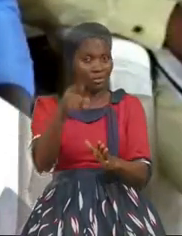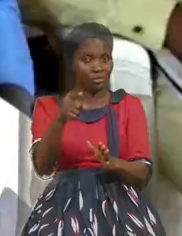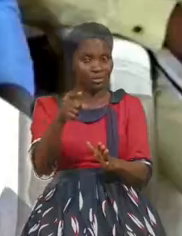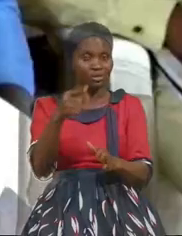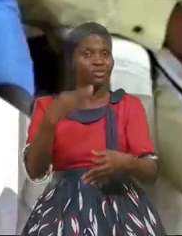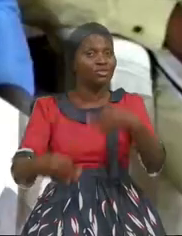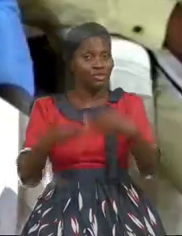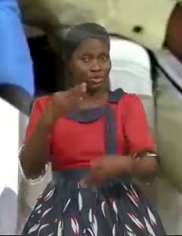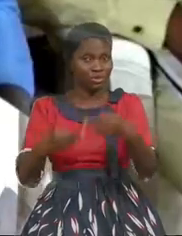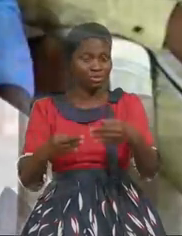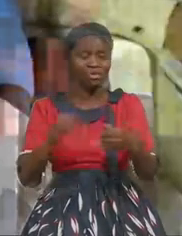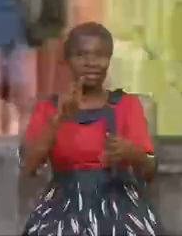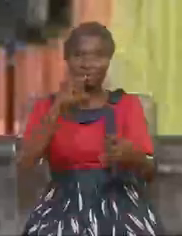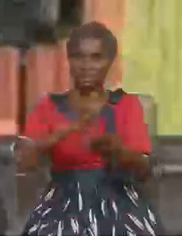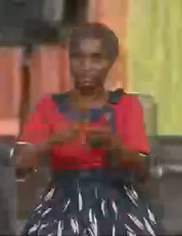jugement est ôté.